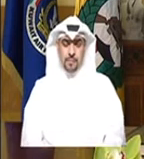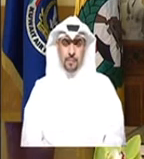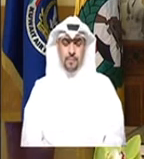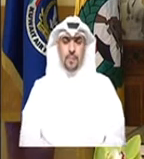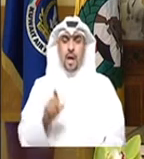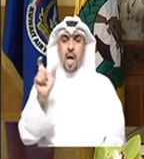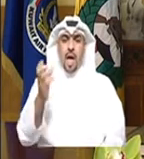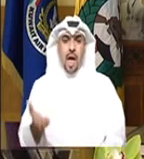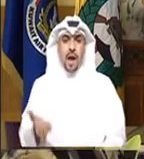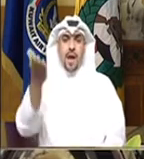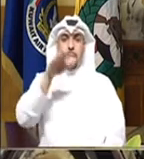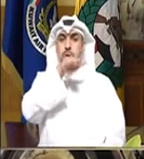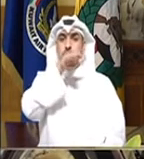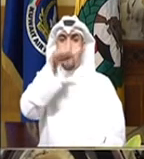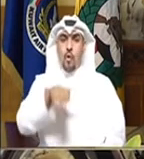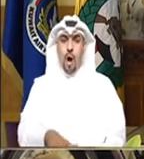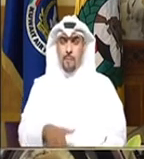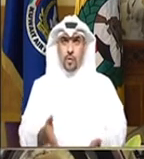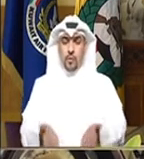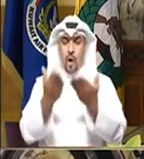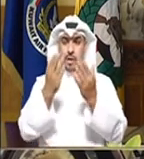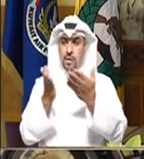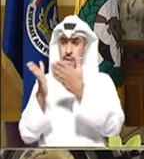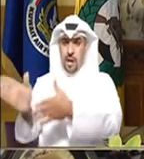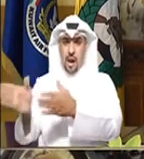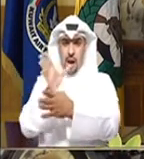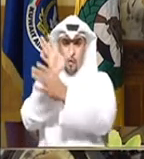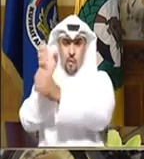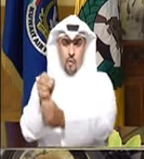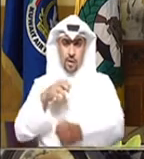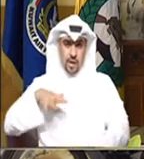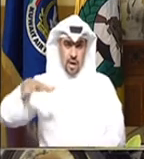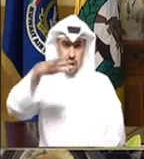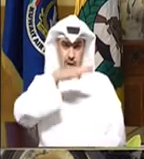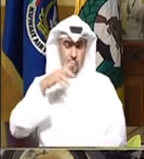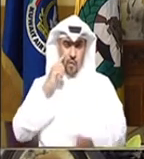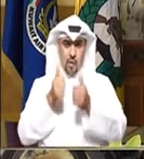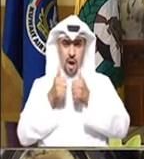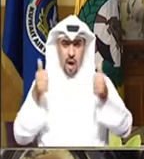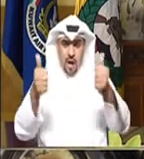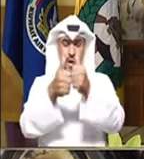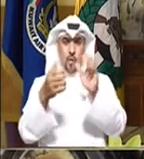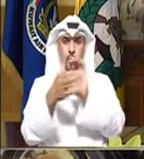نبينا محمد صلى الله عليه وسلم وعلى آله وصحبه أجمعين.